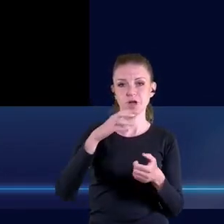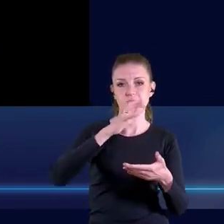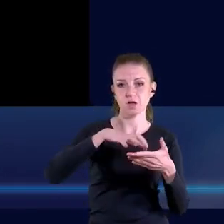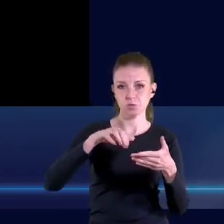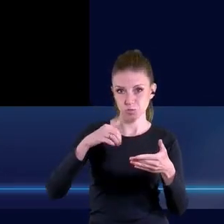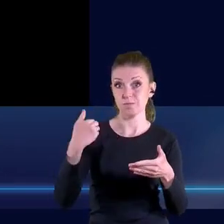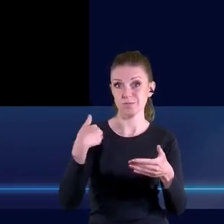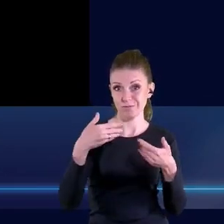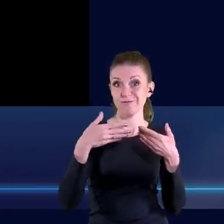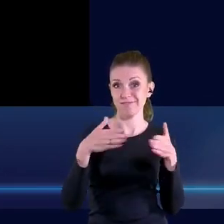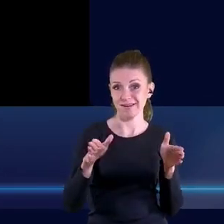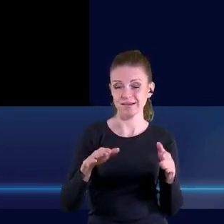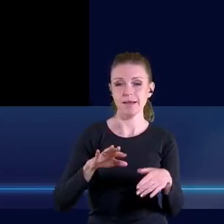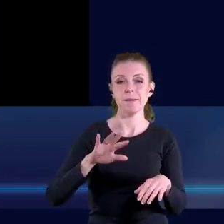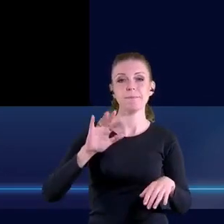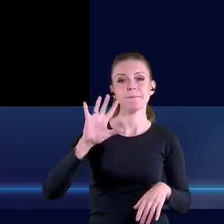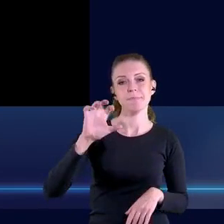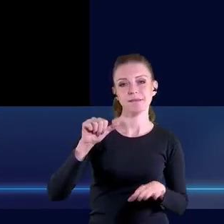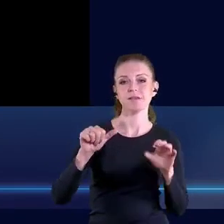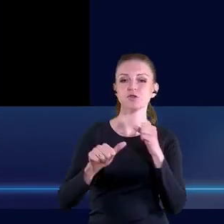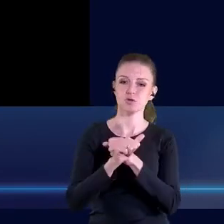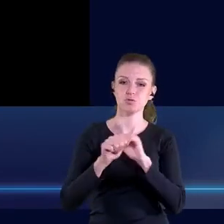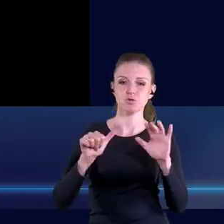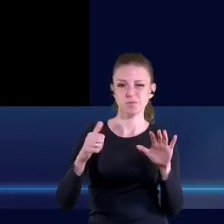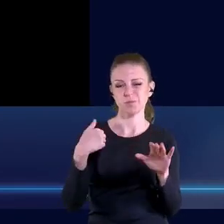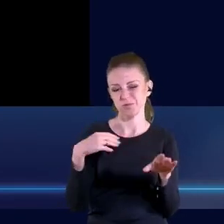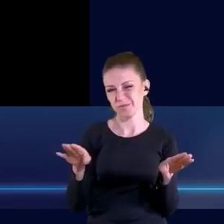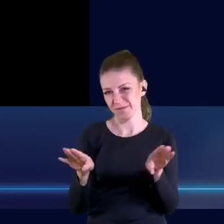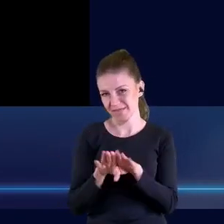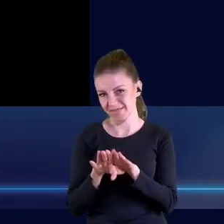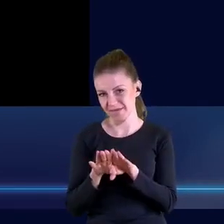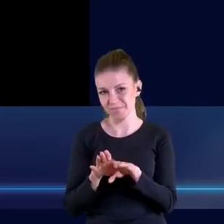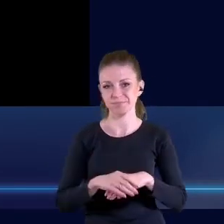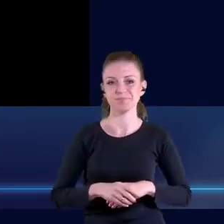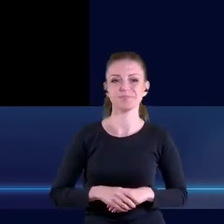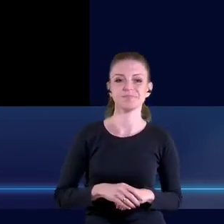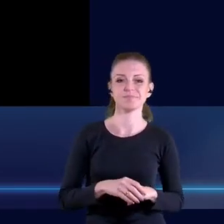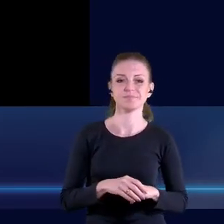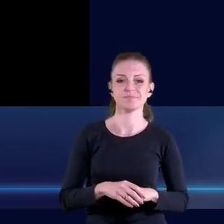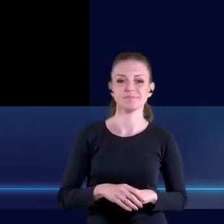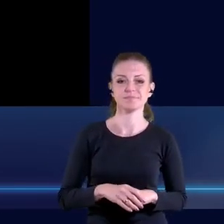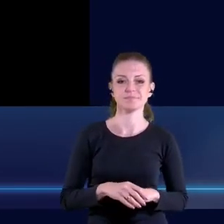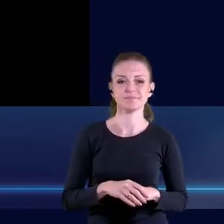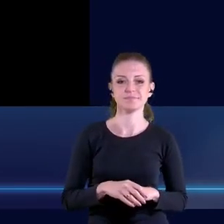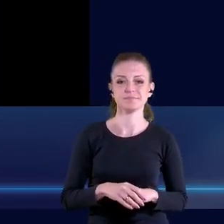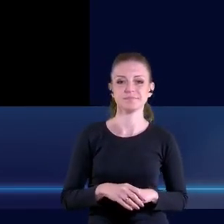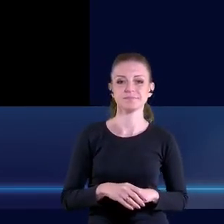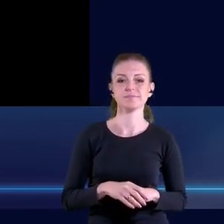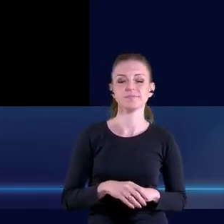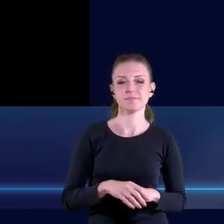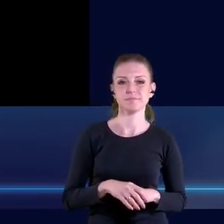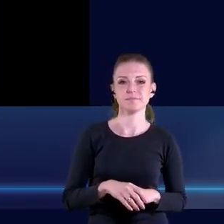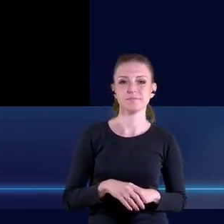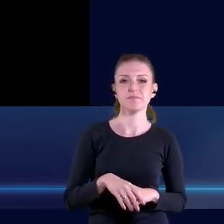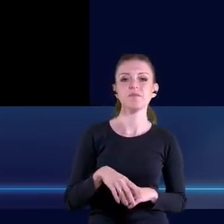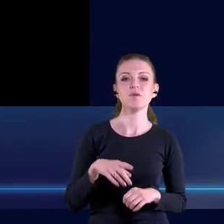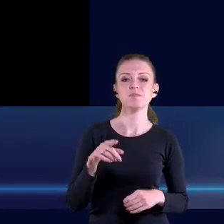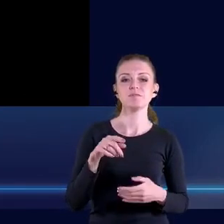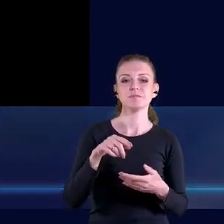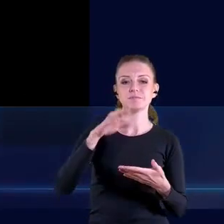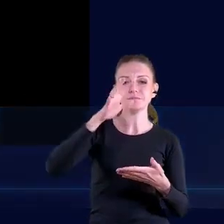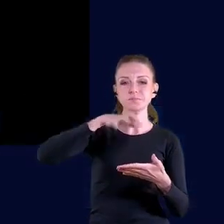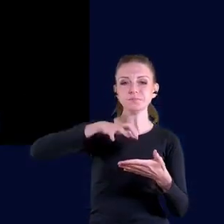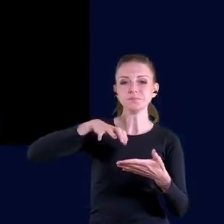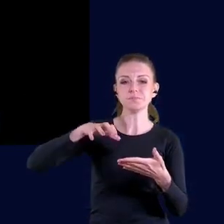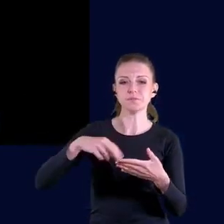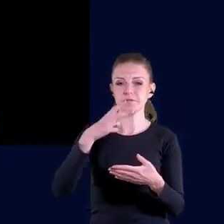artykuły otwarte 566 to był artykuły zamknięte i Proszę zwrócić uwagę że zarówno indeks Hirscha jaki całkowita liczba cytowań